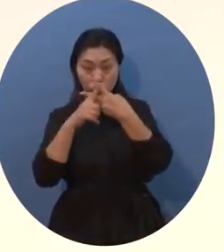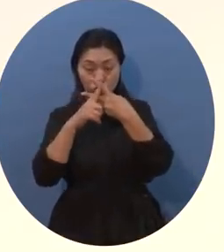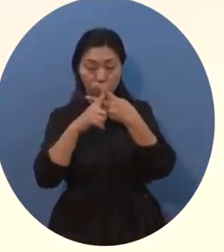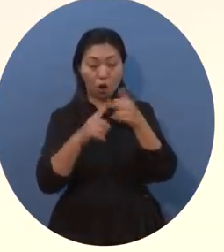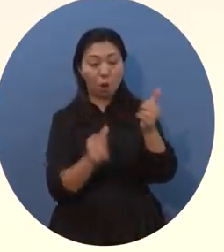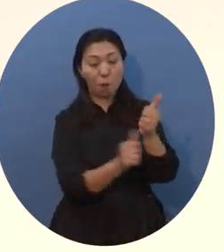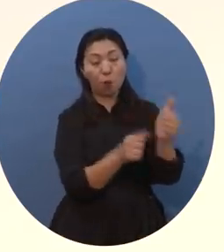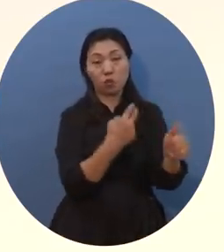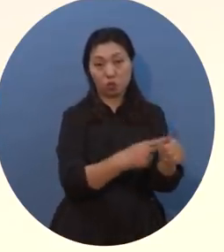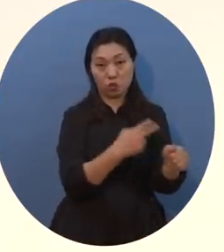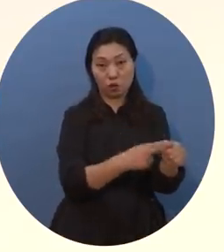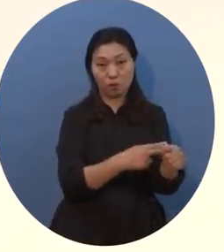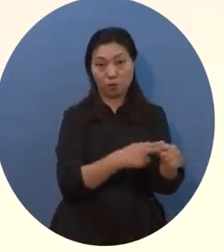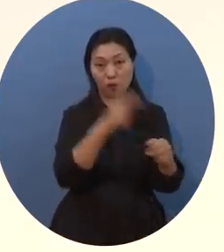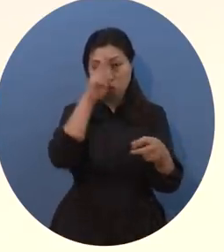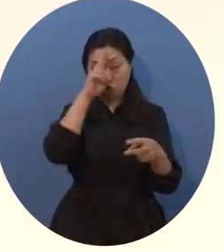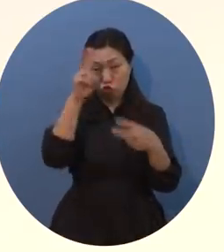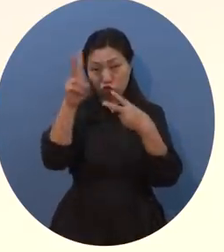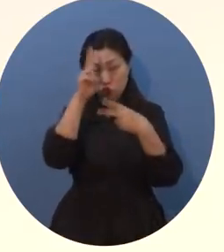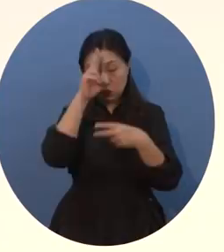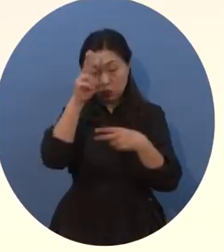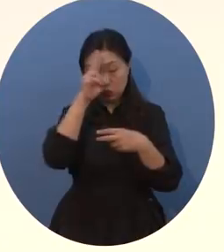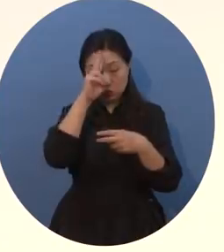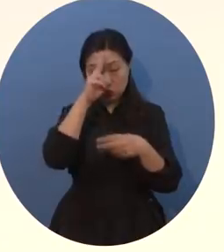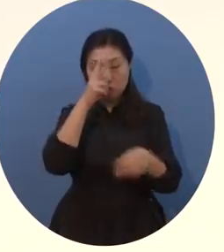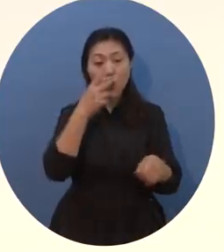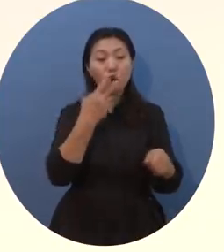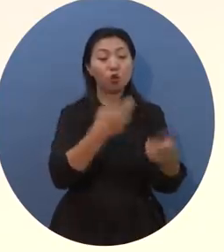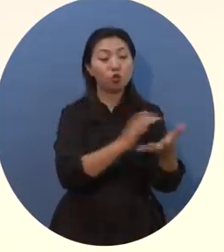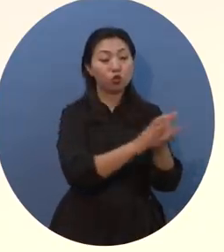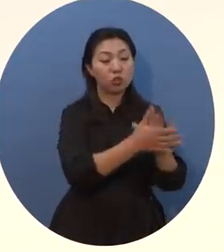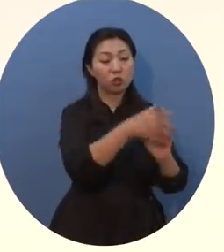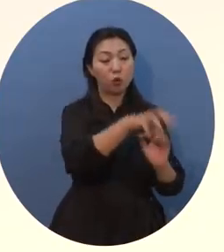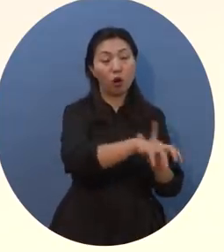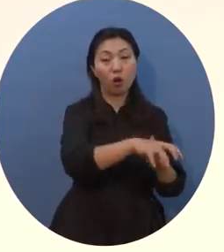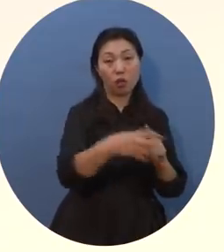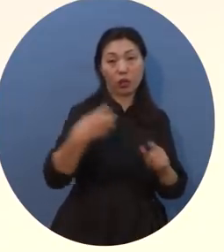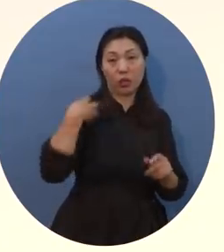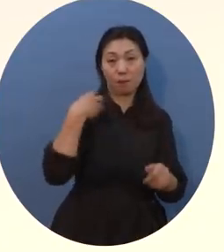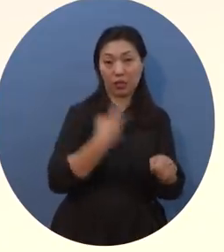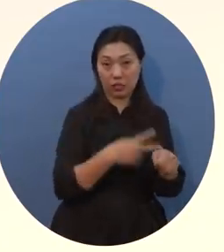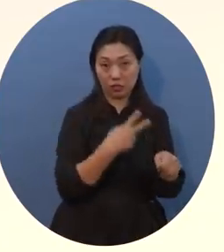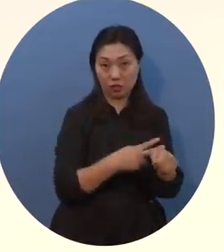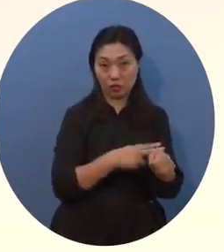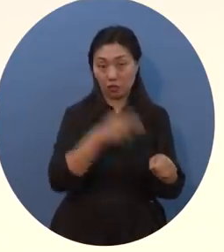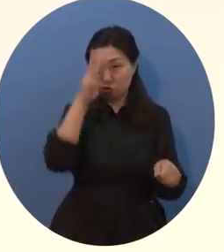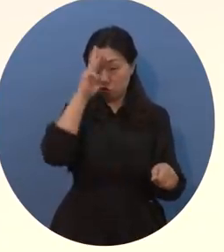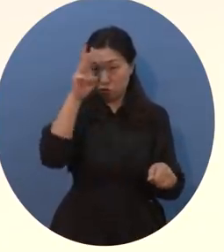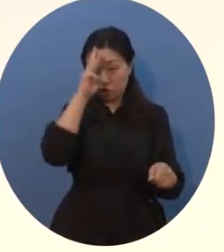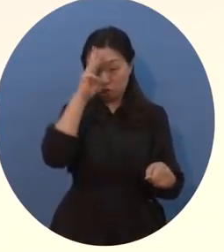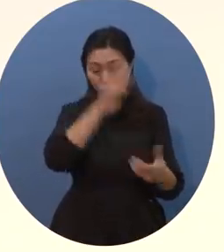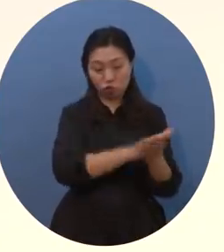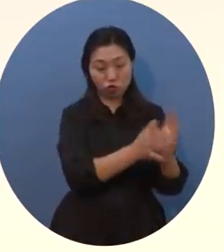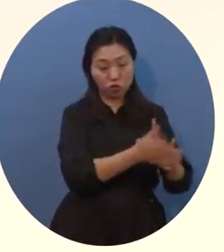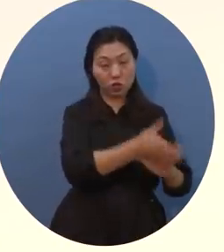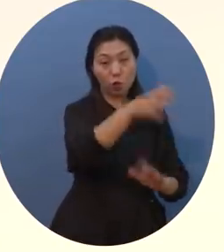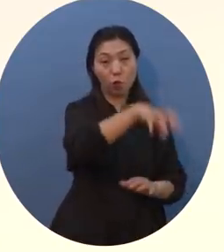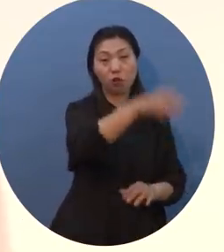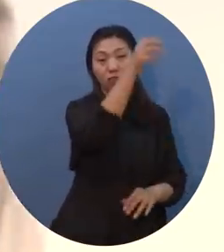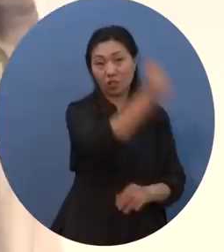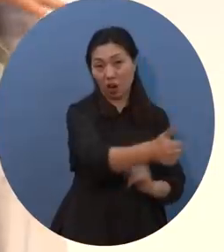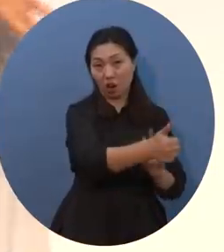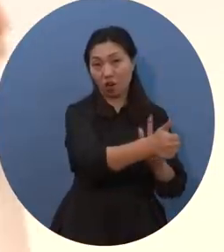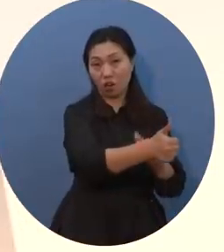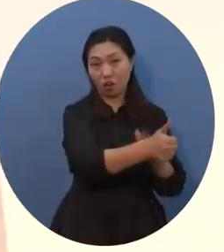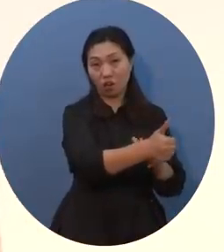보조선생, 중학교 2학년은 유치원 담당선생, 그 다음에 중학교 3학년은 유치원 원장,